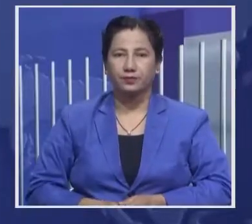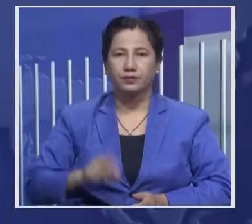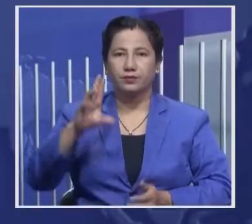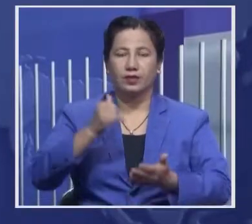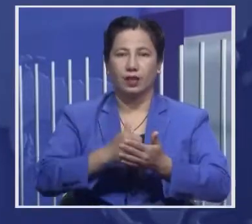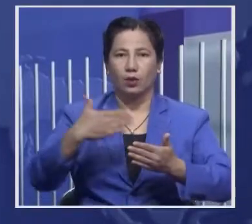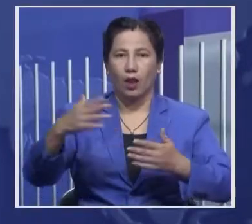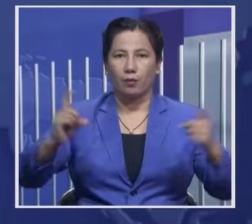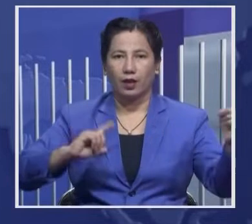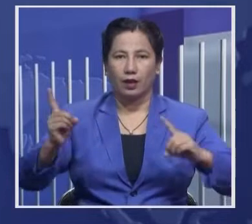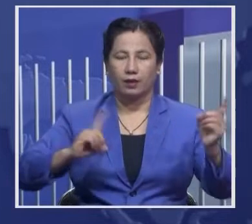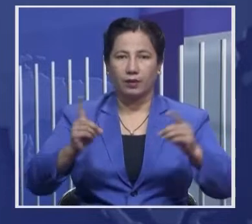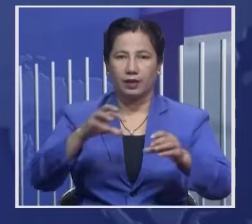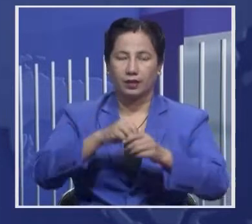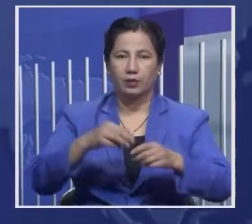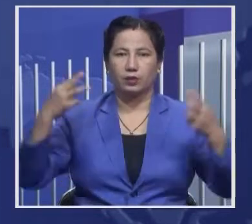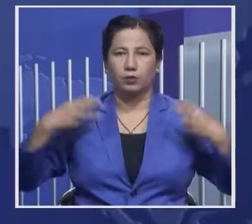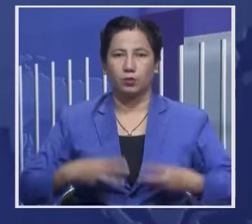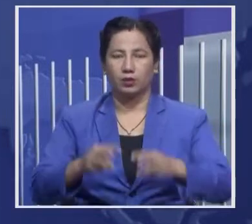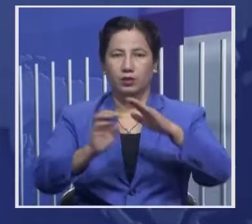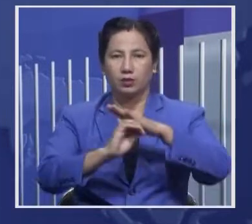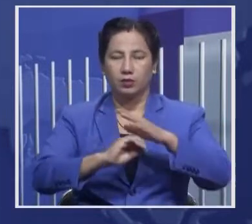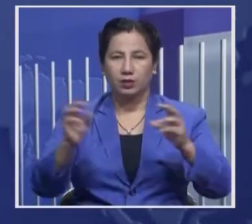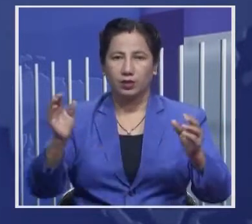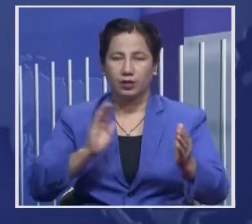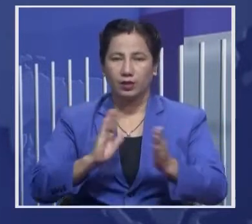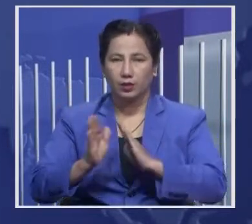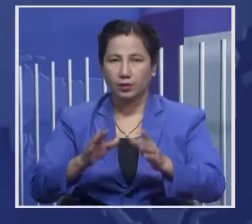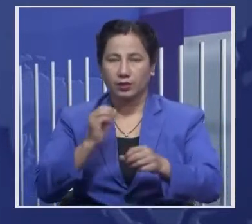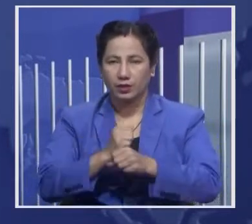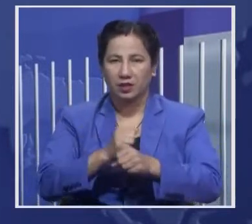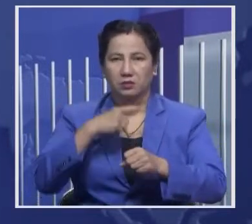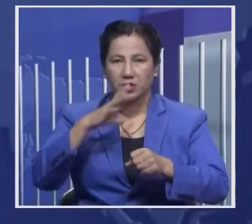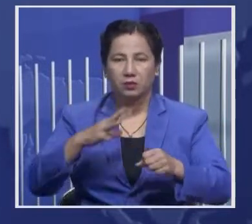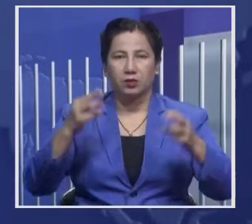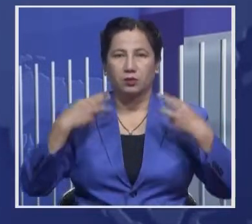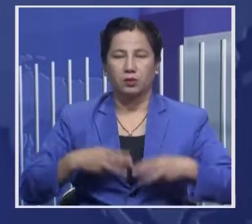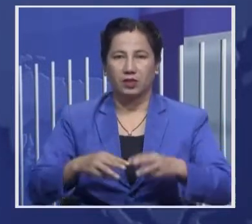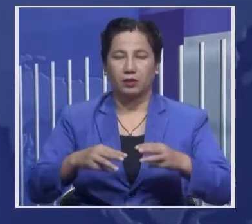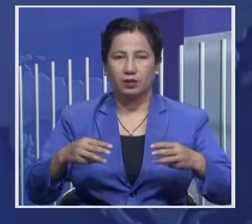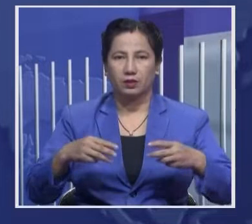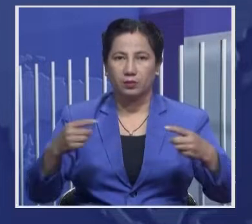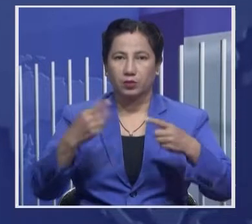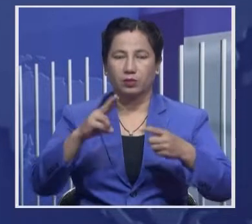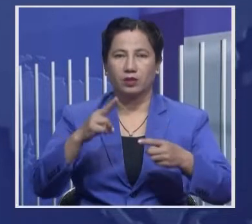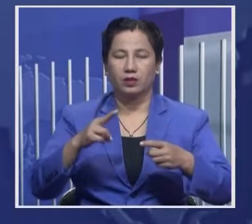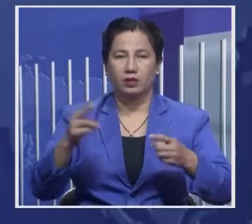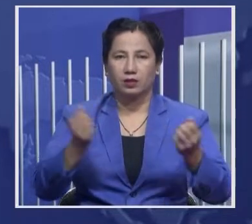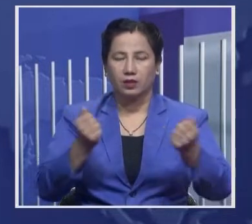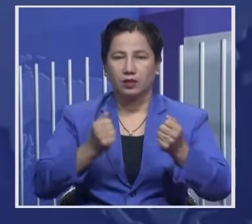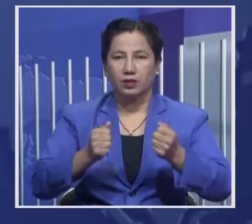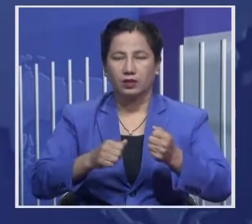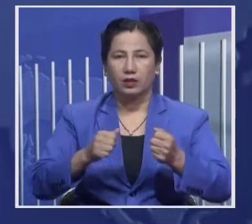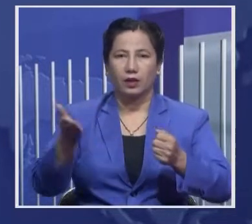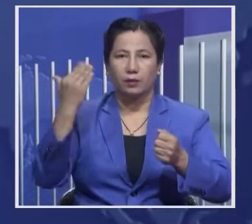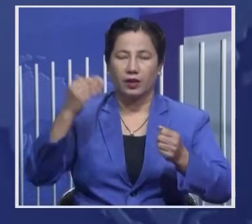दाङको लमही नगरपालिकाभित्र उपभोक्ता समितिले योजना शीर्षक अन्तर्गत काम नगरेको भन्दै उपभोक्ताबाटै विरोध भएको छ। सहरी शासन तथा